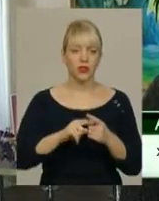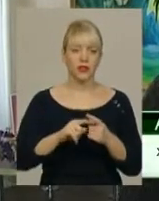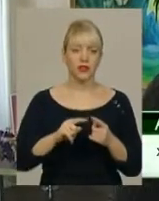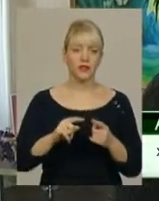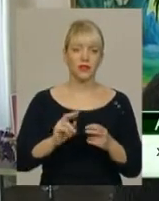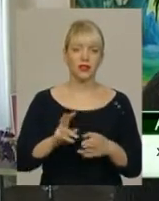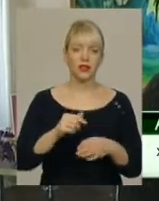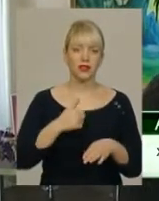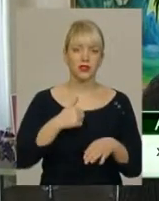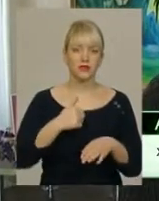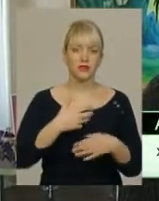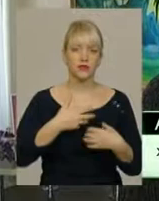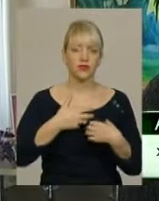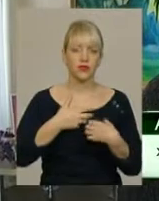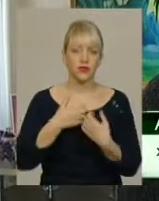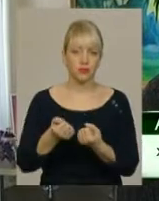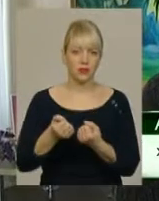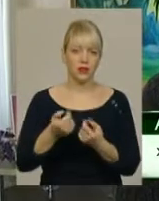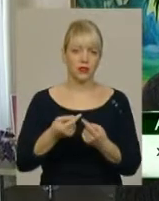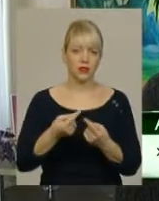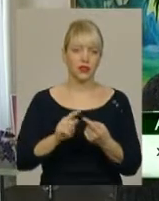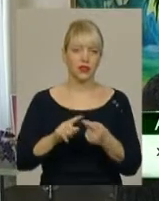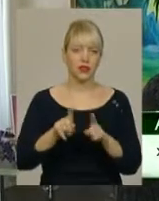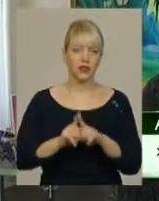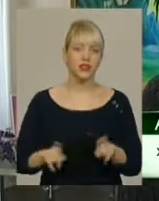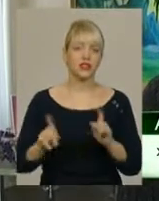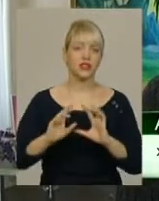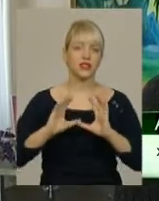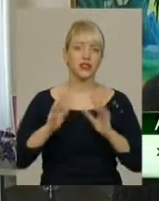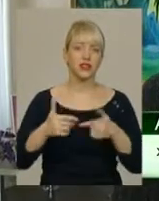якось чіпають якийсь такий дивний такий світ